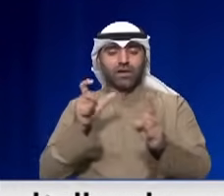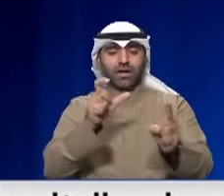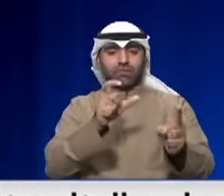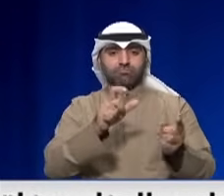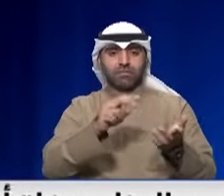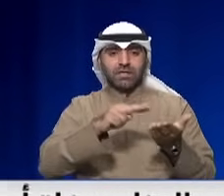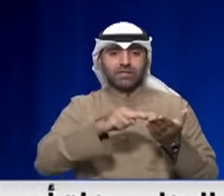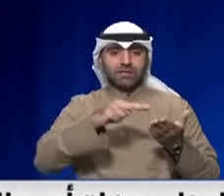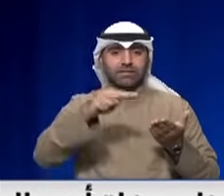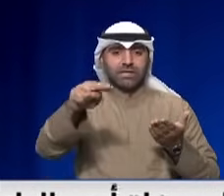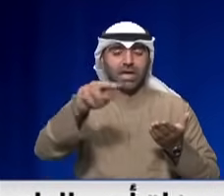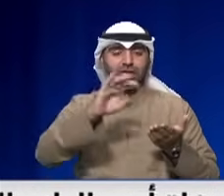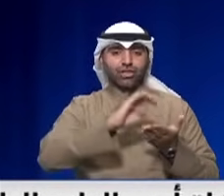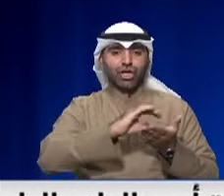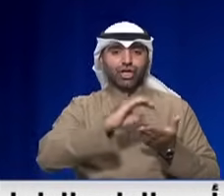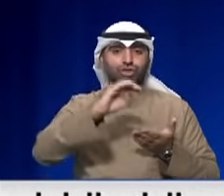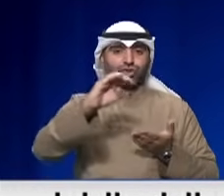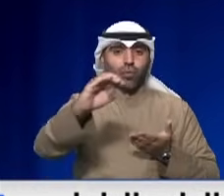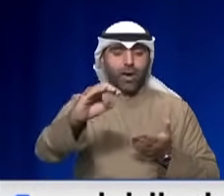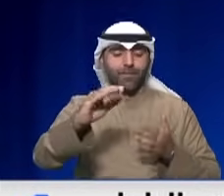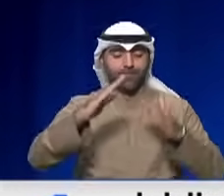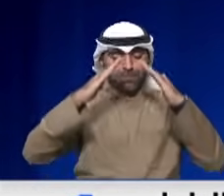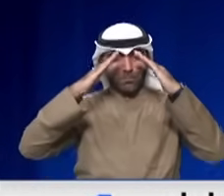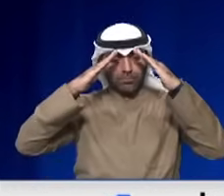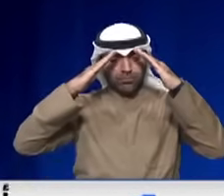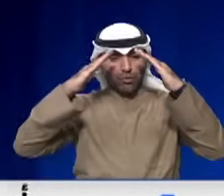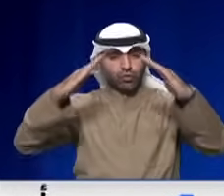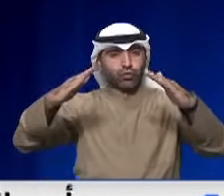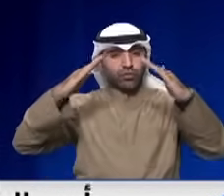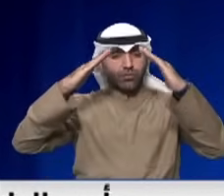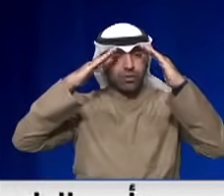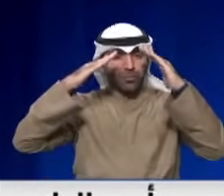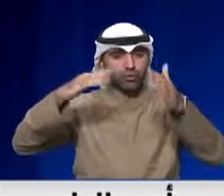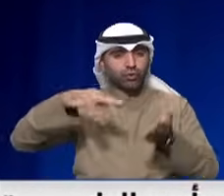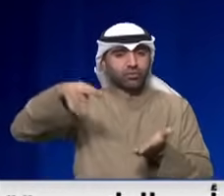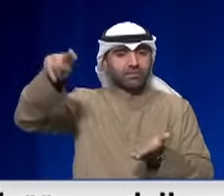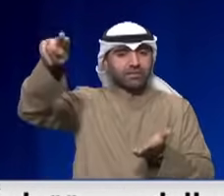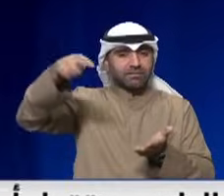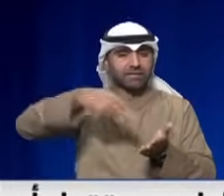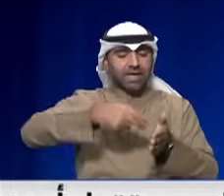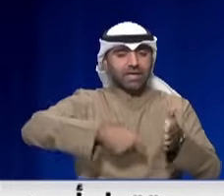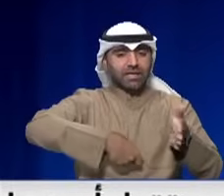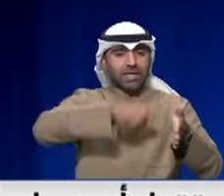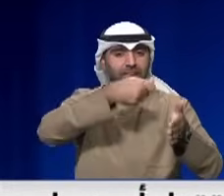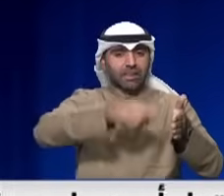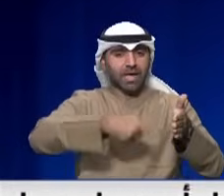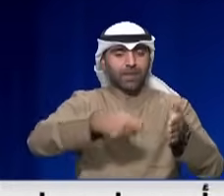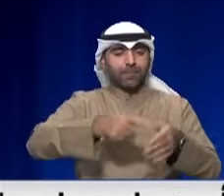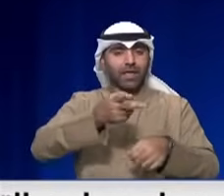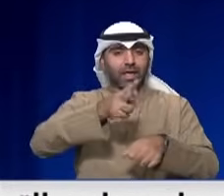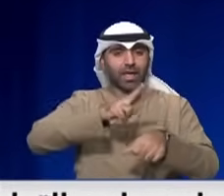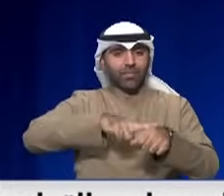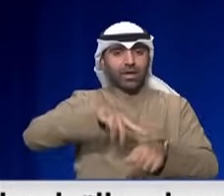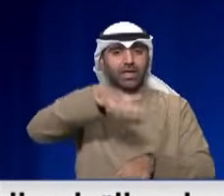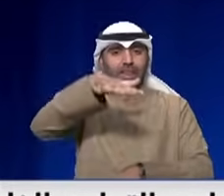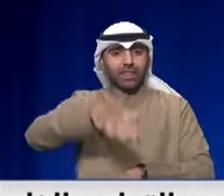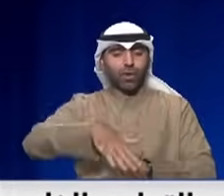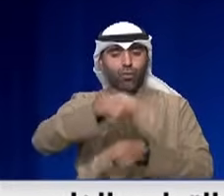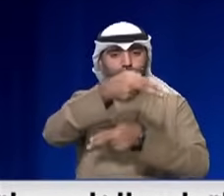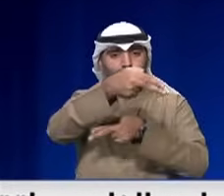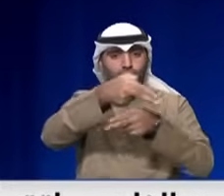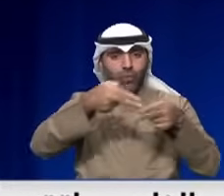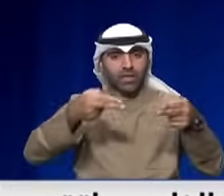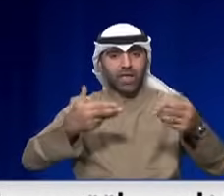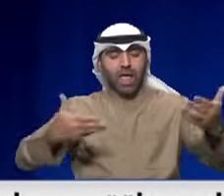ورعاه ببرق جوابيه لفخامته ضمنها بالغ شكره وتقديره على ما عبر عنه من صادق